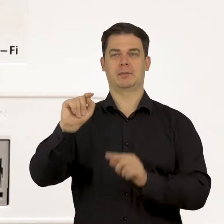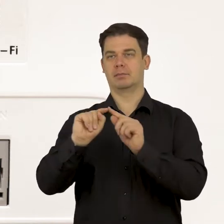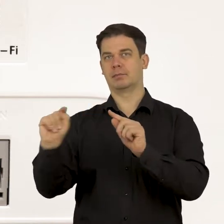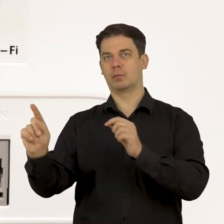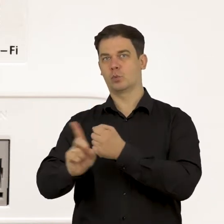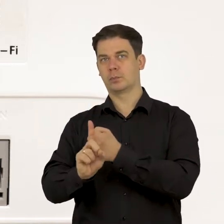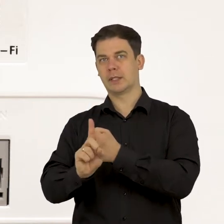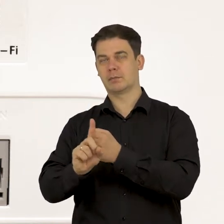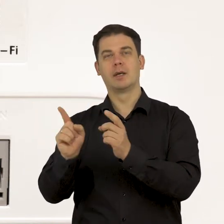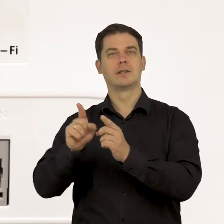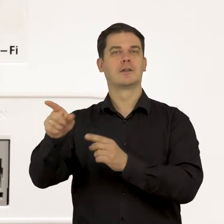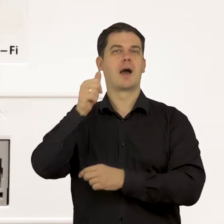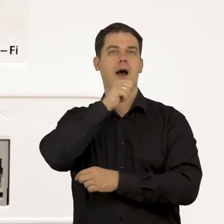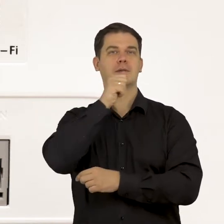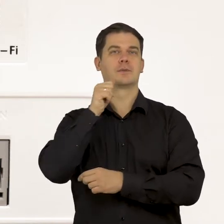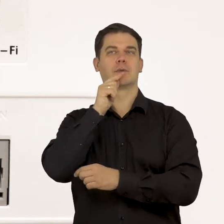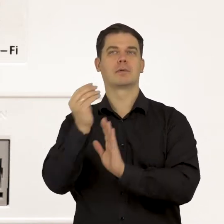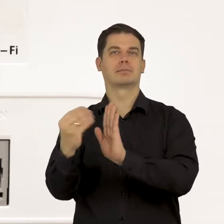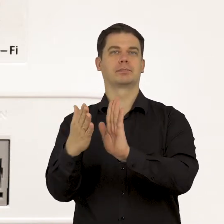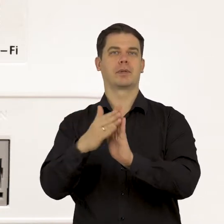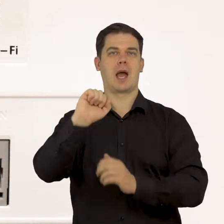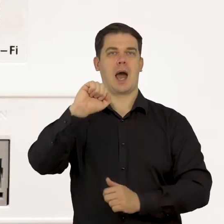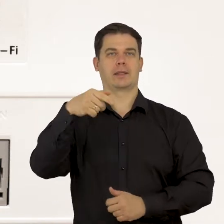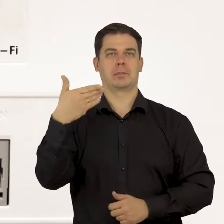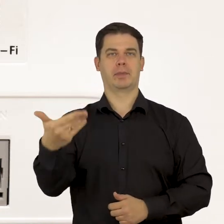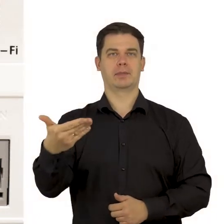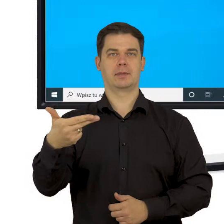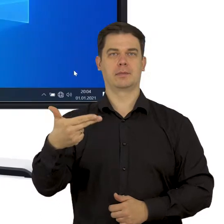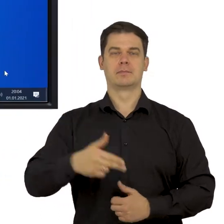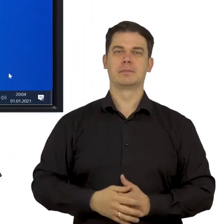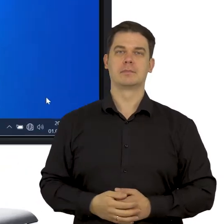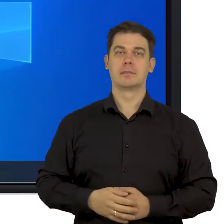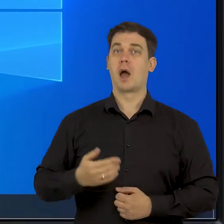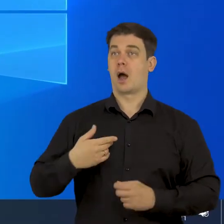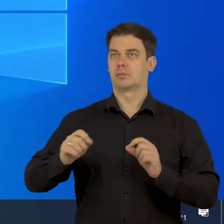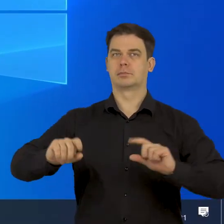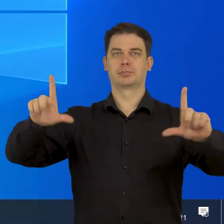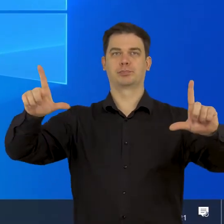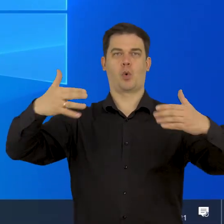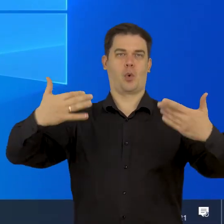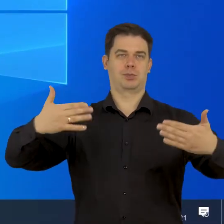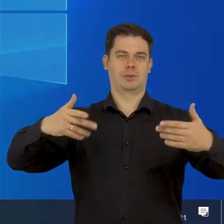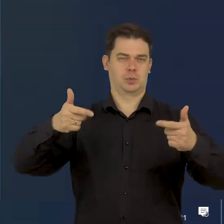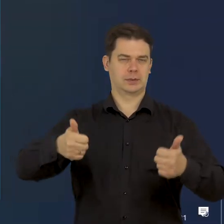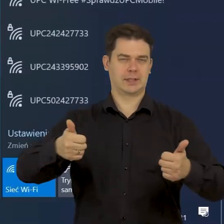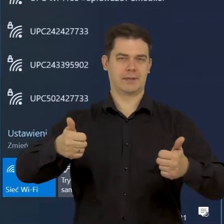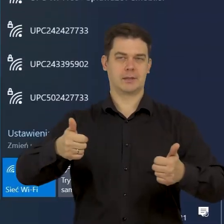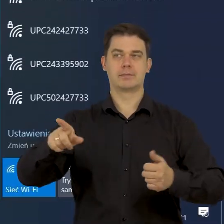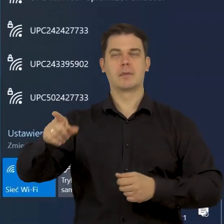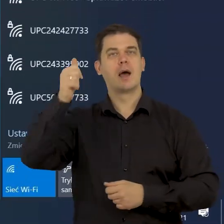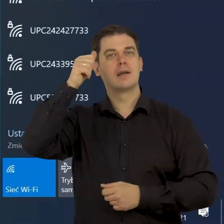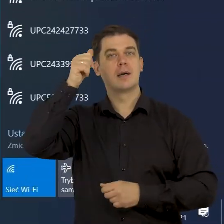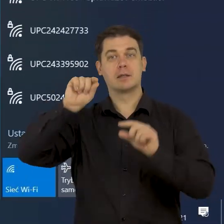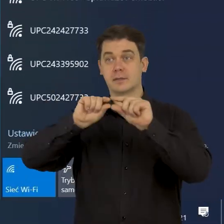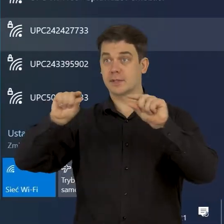i domyślne hasło logowania do panelu administracyjnego. Przejdźmy zatem do konfiguracji. Wybierz nazwę sieci